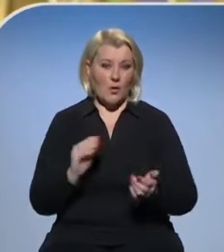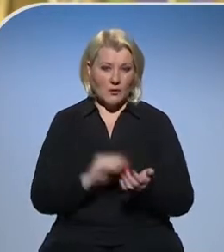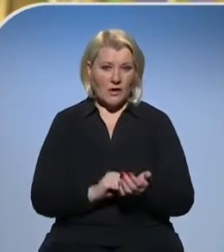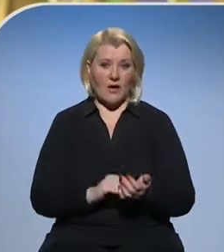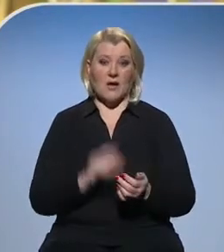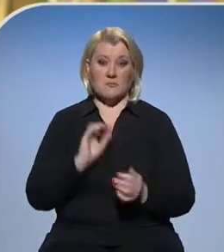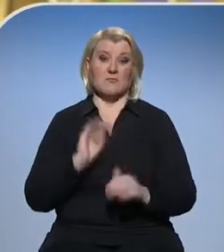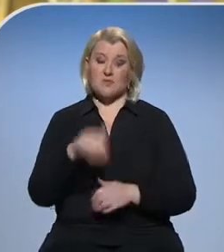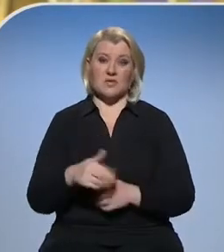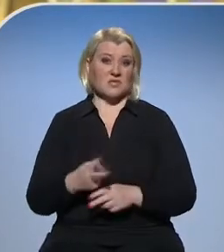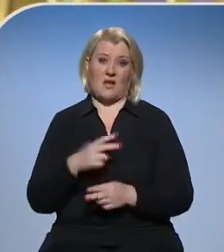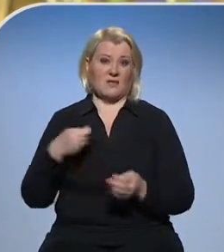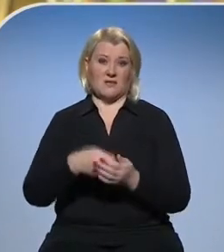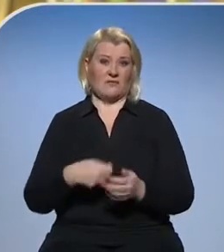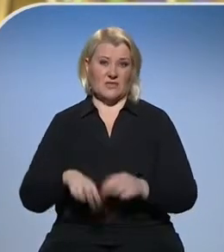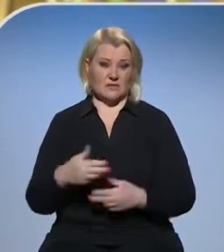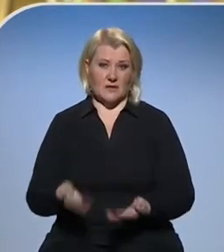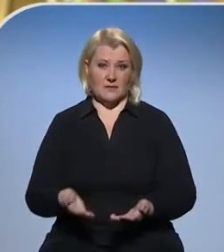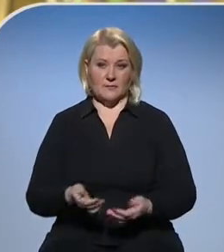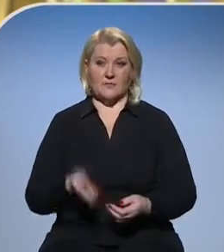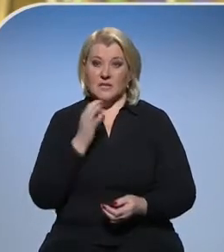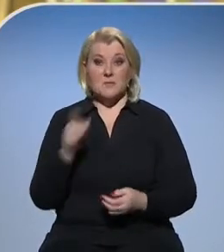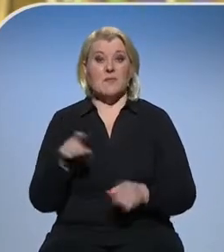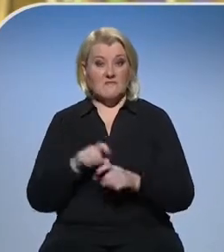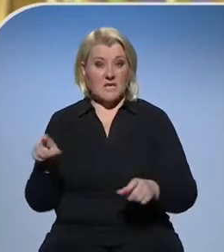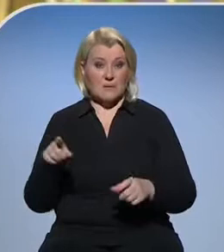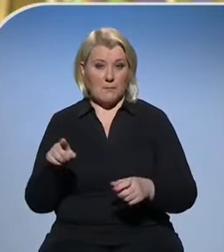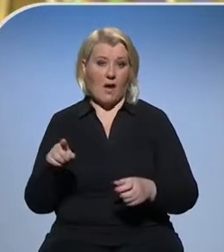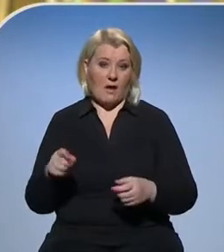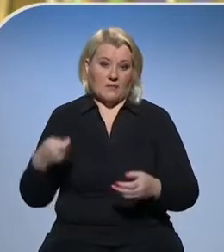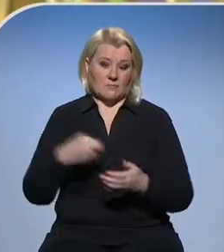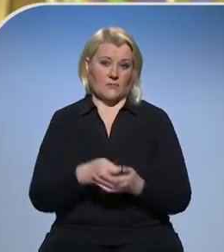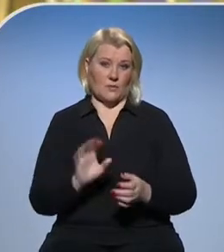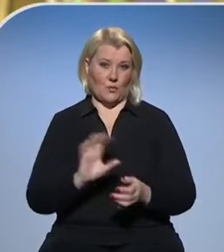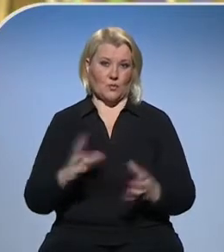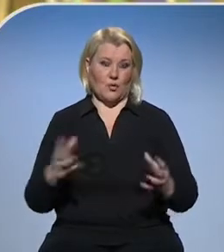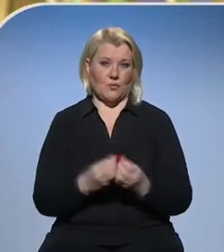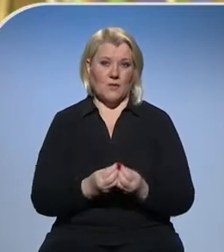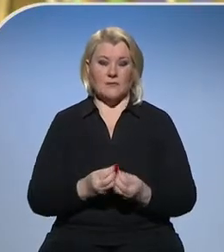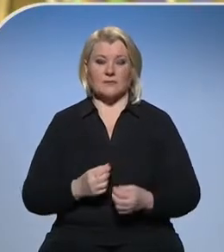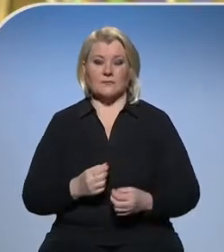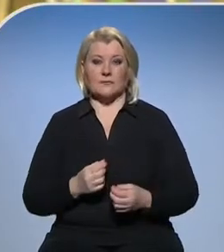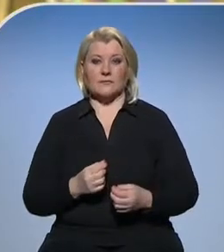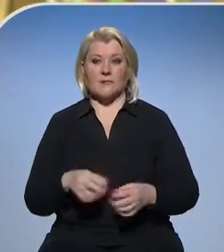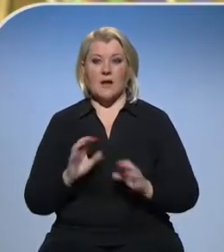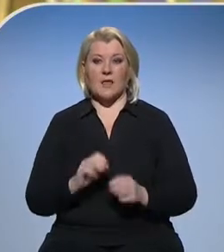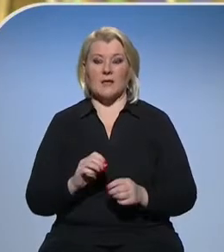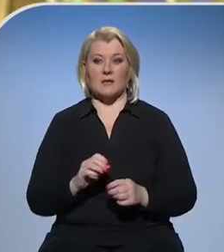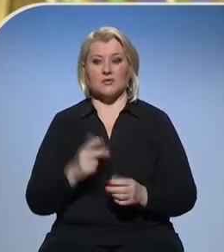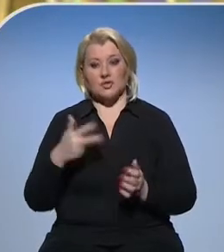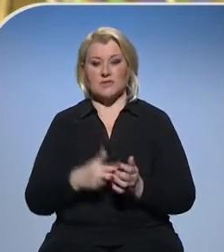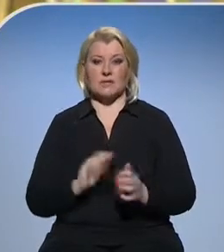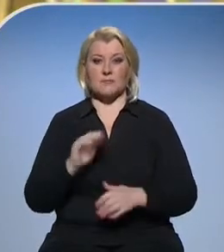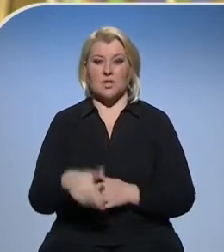vlastně nic navíc. Samozřejmě, pokud vám přispívá zaměstnavatel, tak ještě ty peníze od zaměstnavatele. A jinak nad rámec téhle částky už jsou